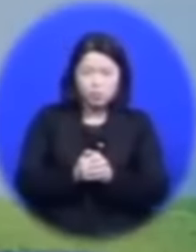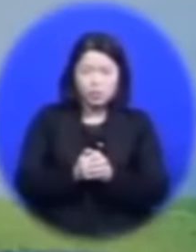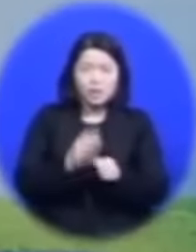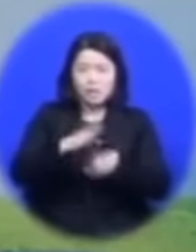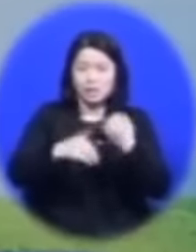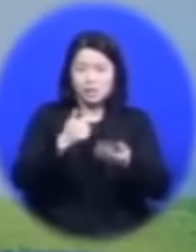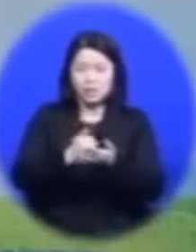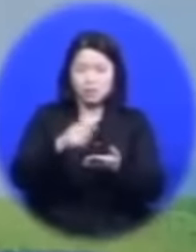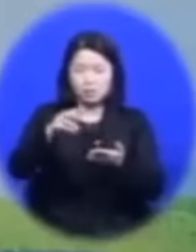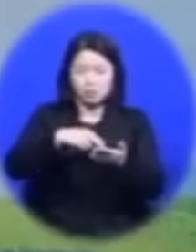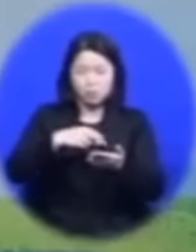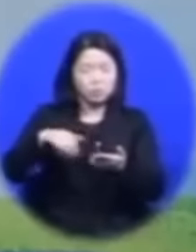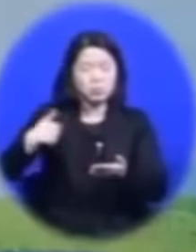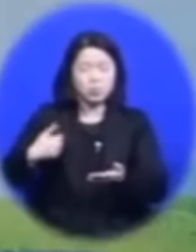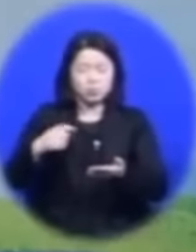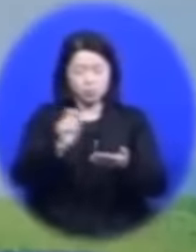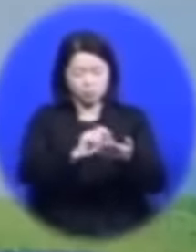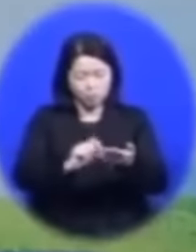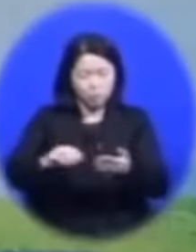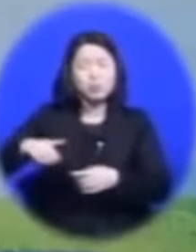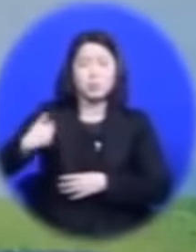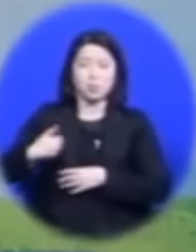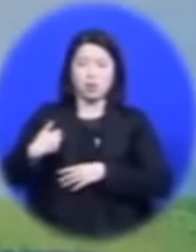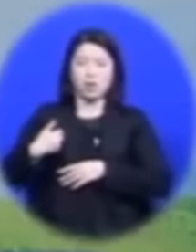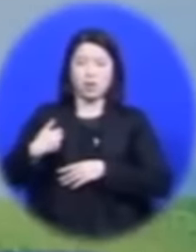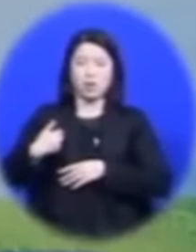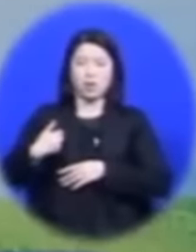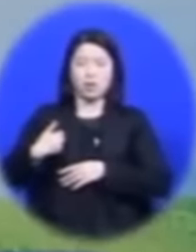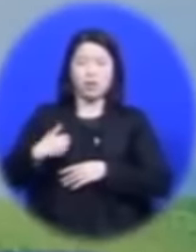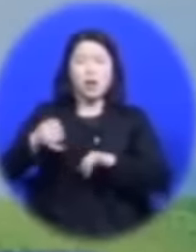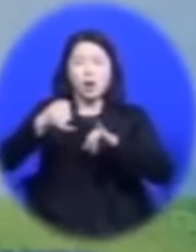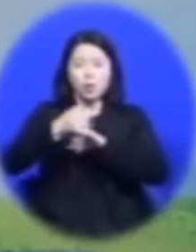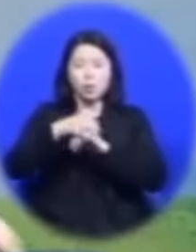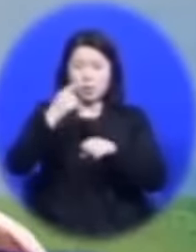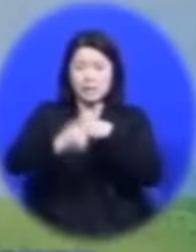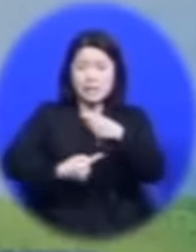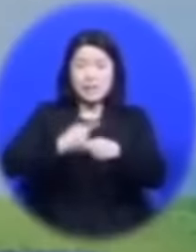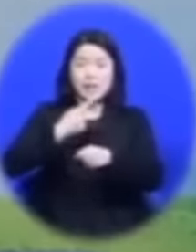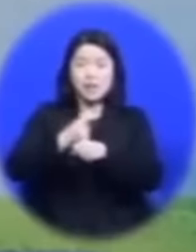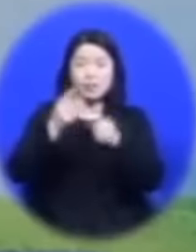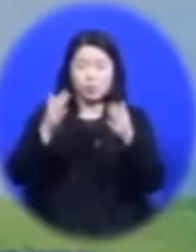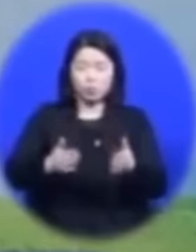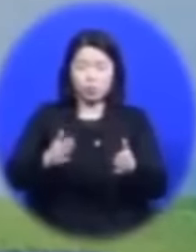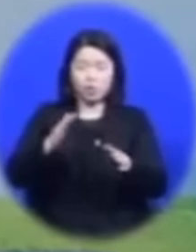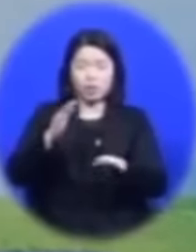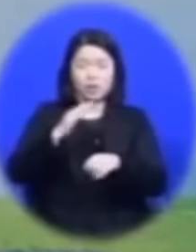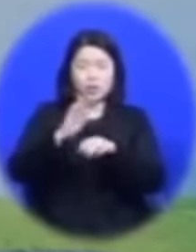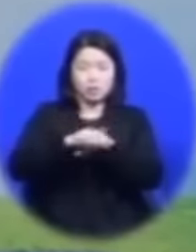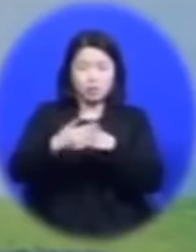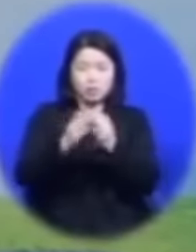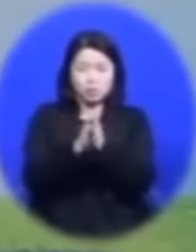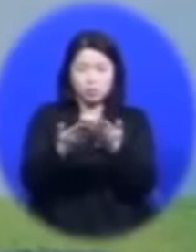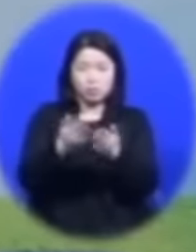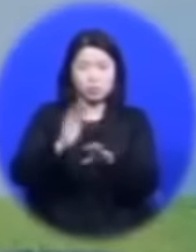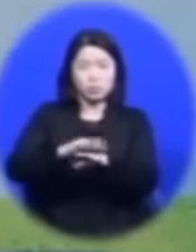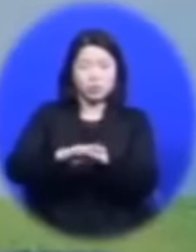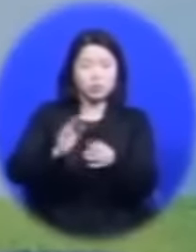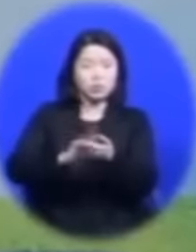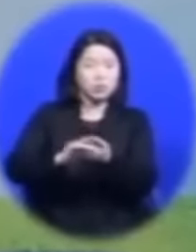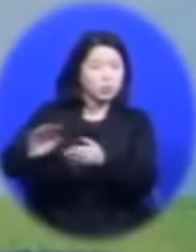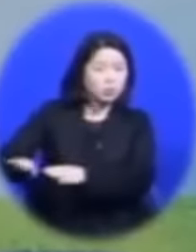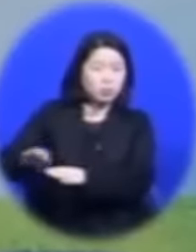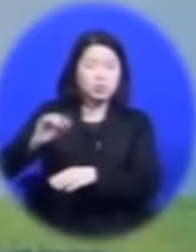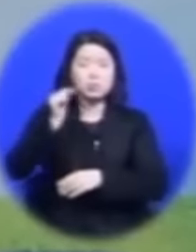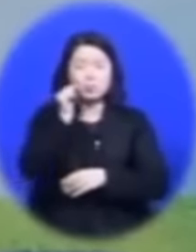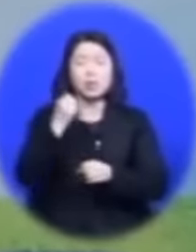모르고 성경을 적어도 모르는데 꼭 1년 동안 성경을 손에 놓지 못하게 하셨어요.